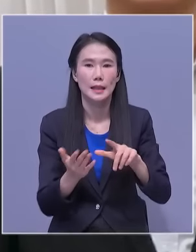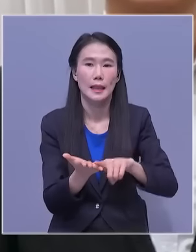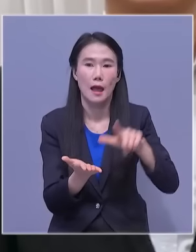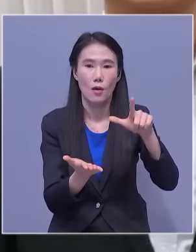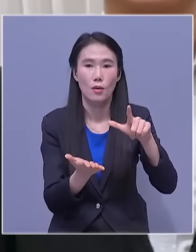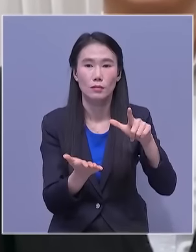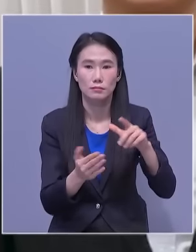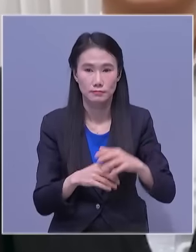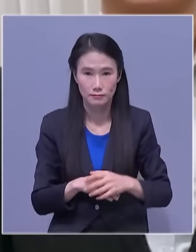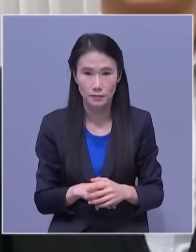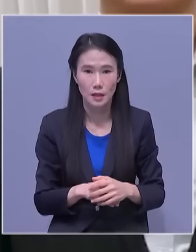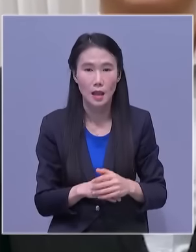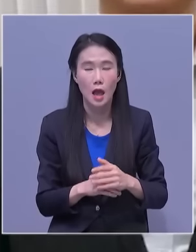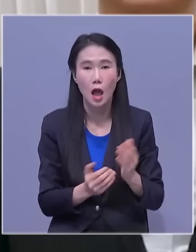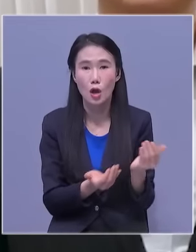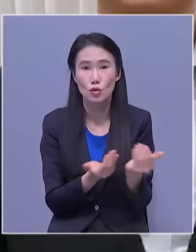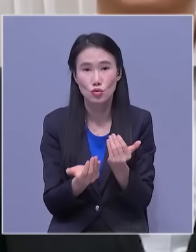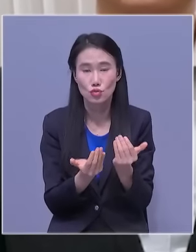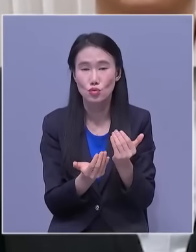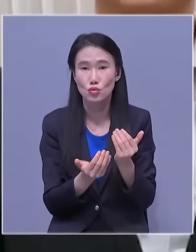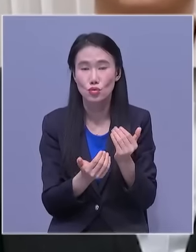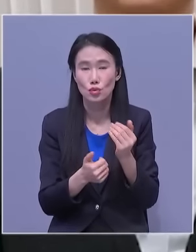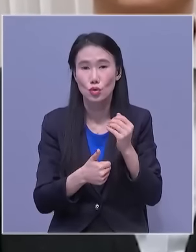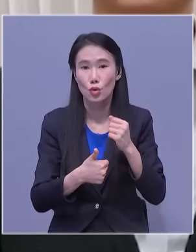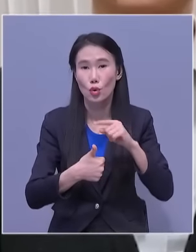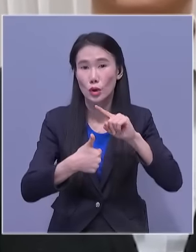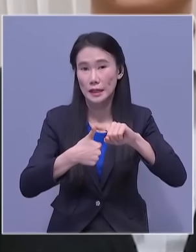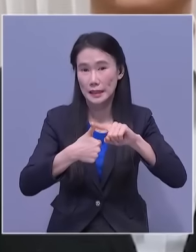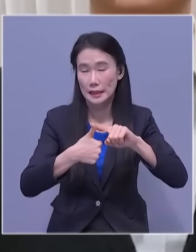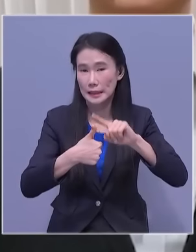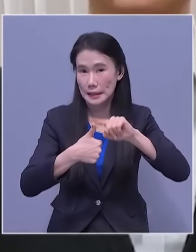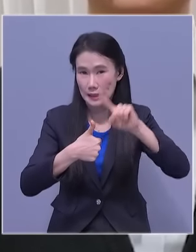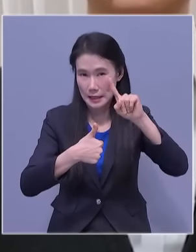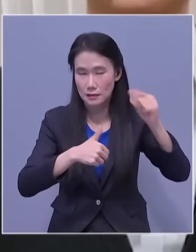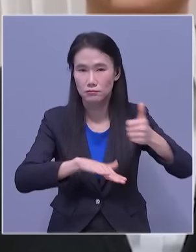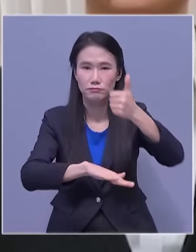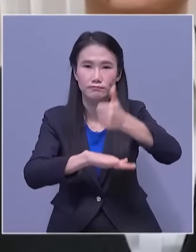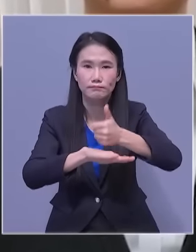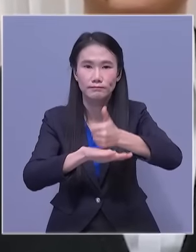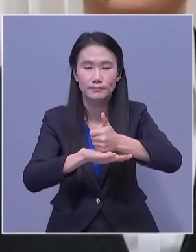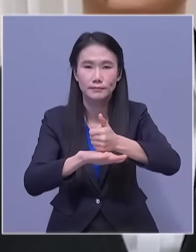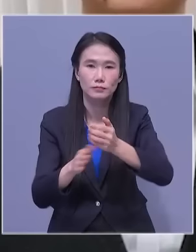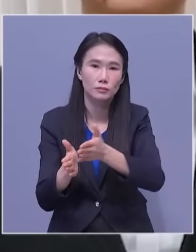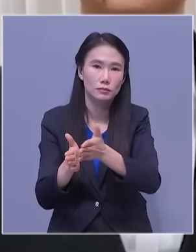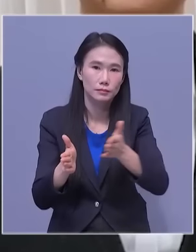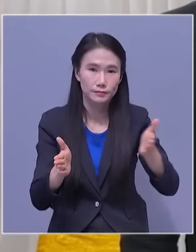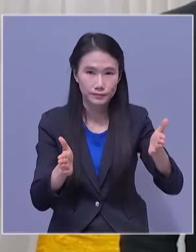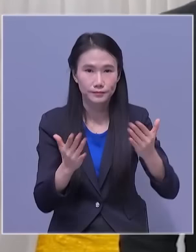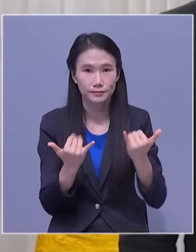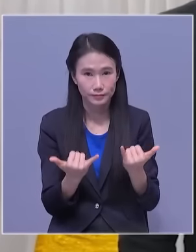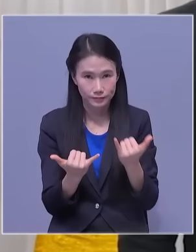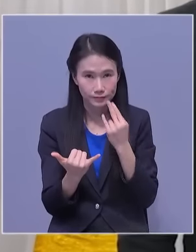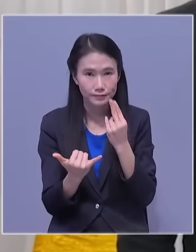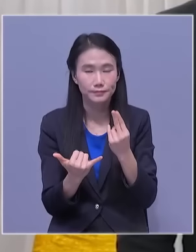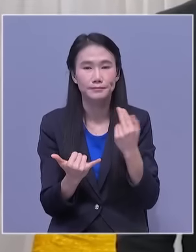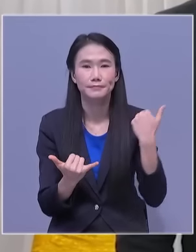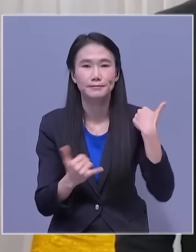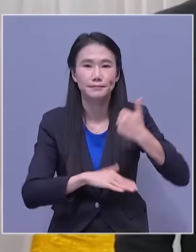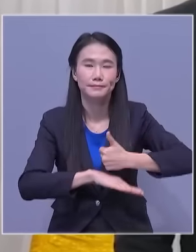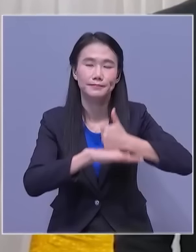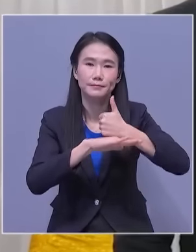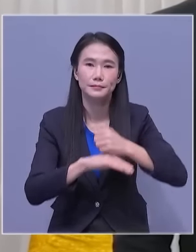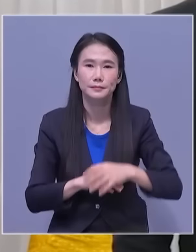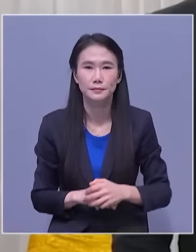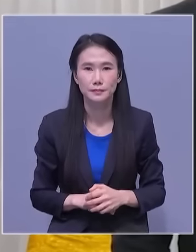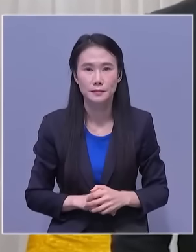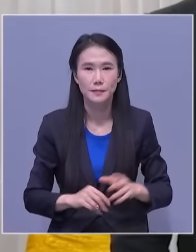ออกแล้วก็ให้ลูกชายคนที่ 1เข้ามาบริหารงานแทนตั้งแต่ณตอนนั้นจนกระทั่งถึงปัจจุบันนะคะ